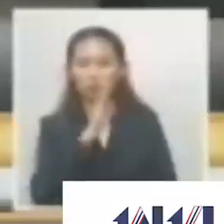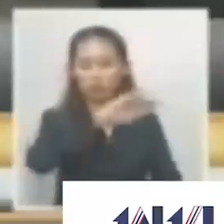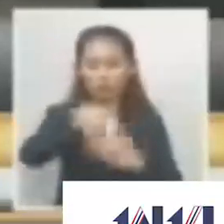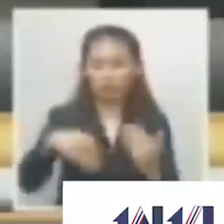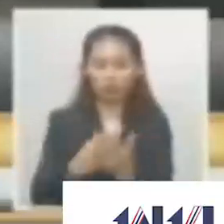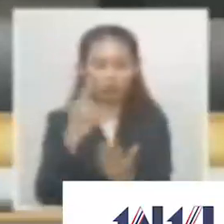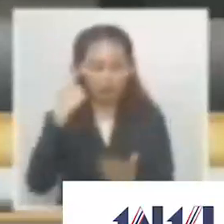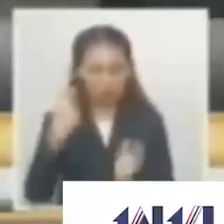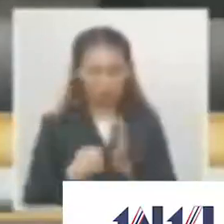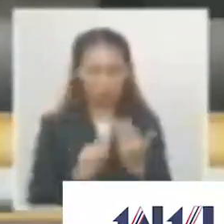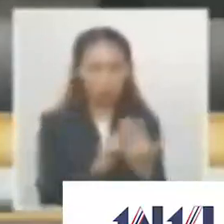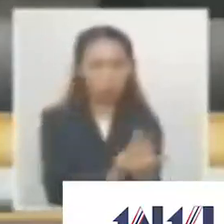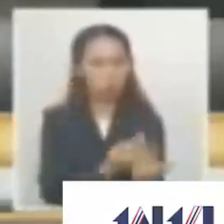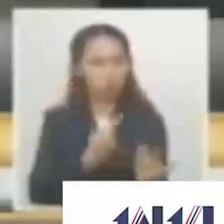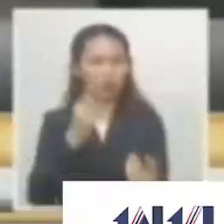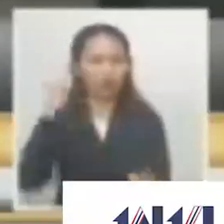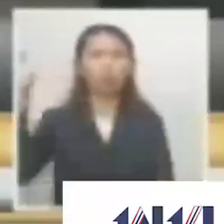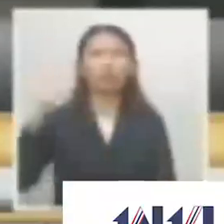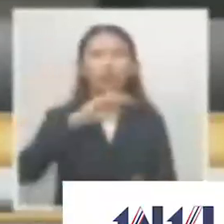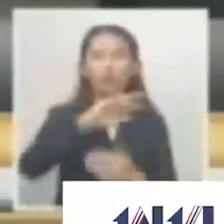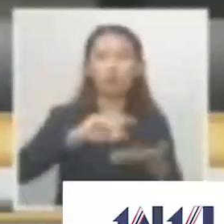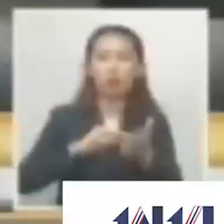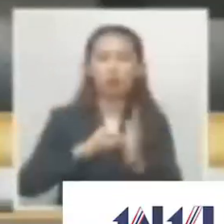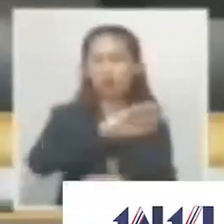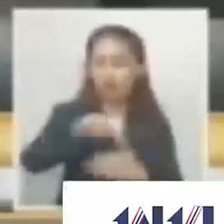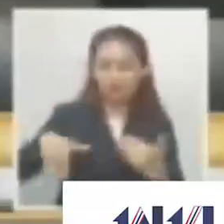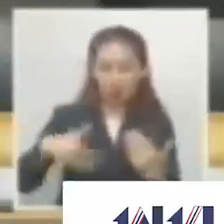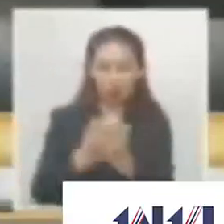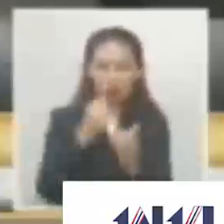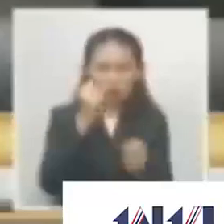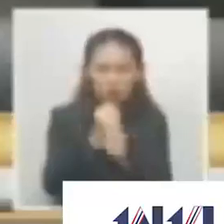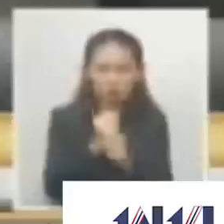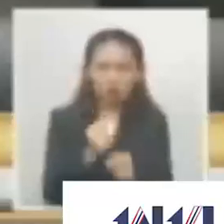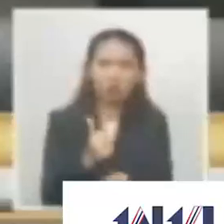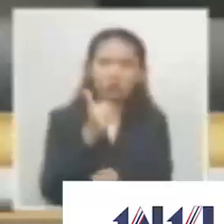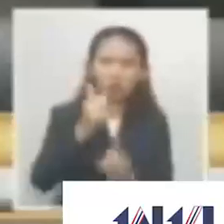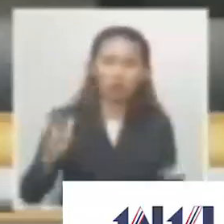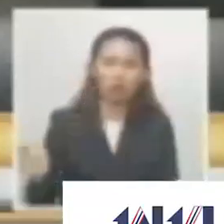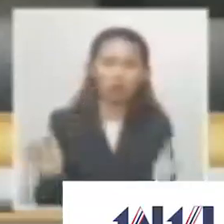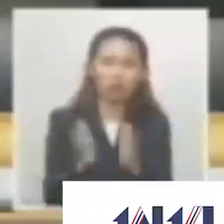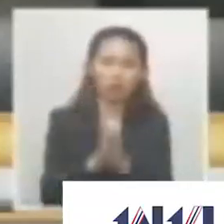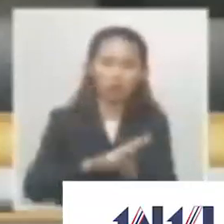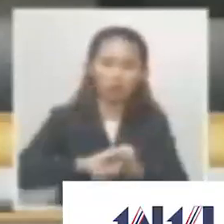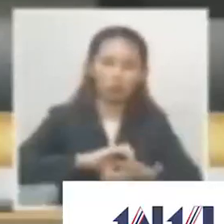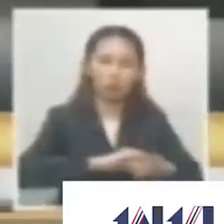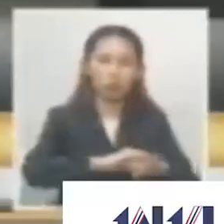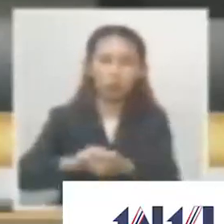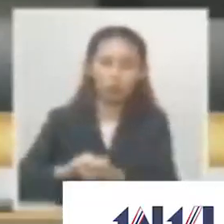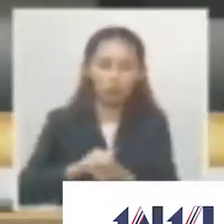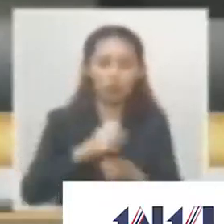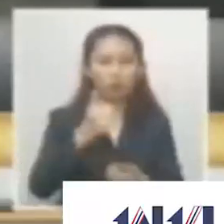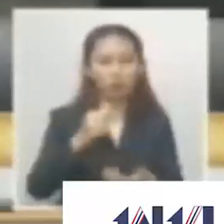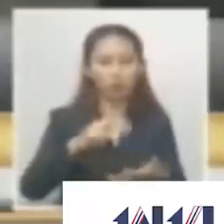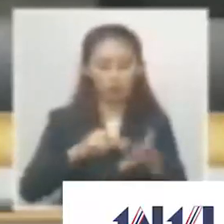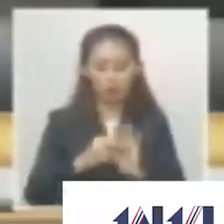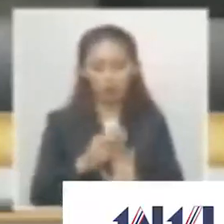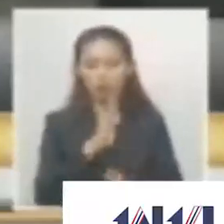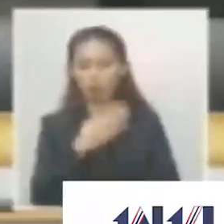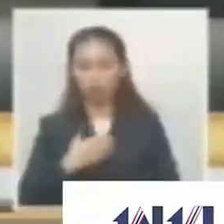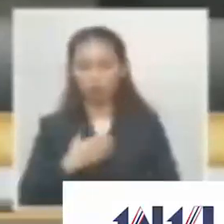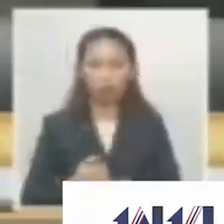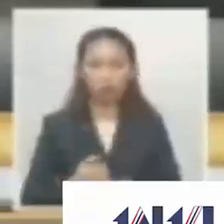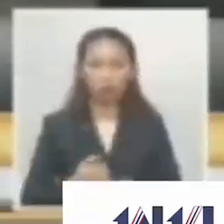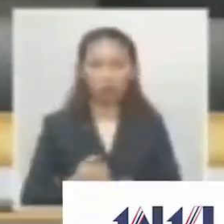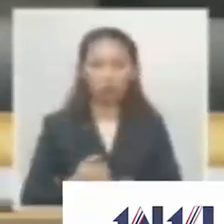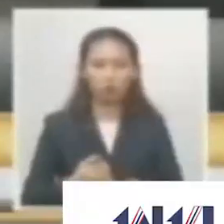ำได้นะครับทุกกระทรวงมี power มีกิจกรรมที่ต้องทำทั้งนั้นการที่เอาคนไปเที่ยวในกิจกรรมของท่านนั่นคือการท่องเที่ยว